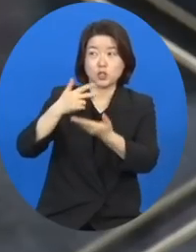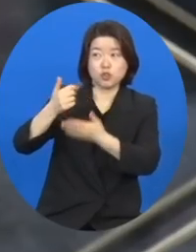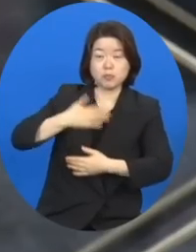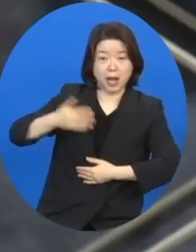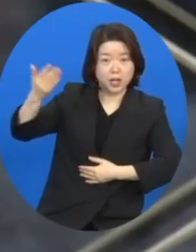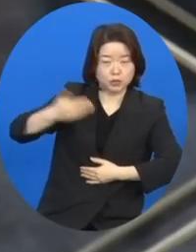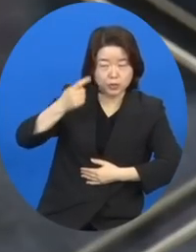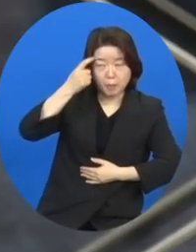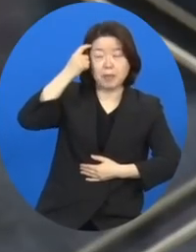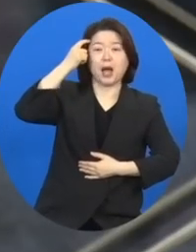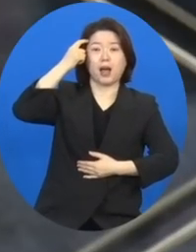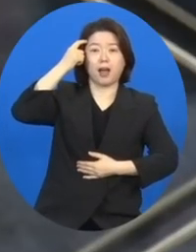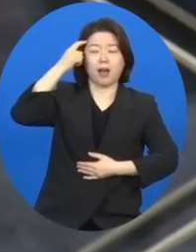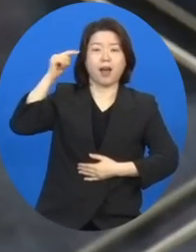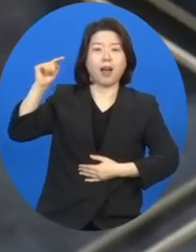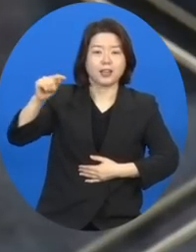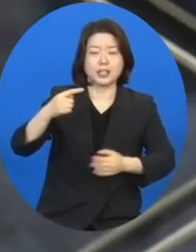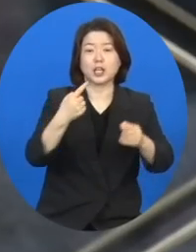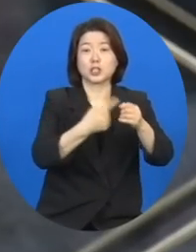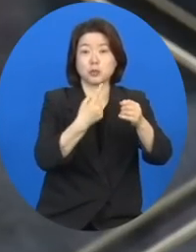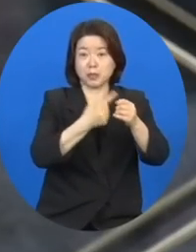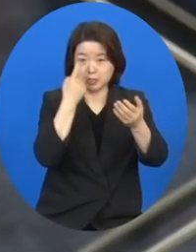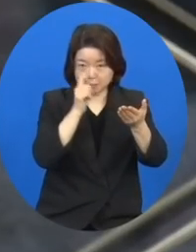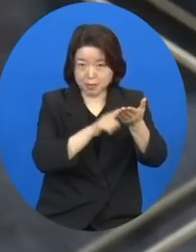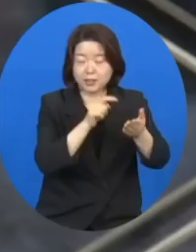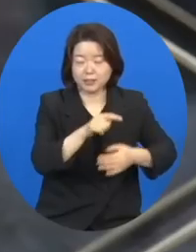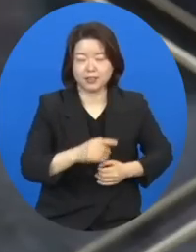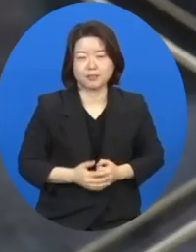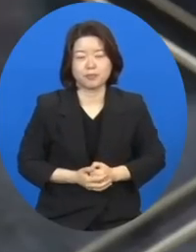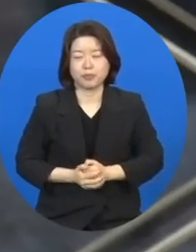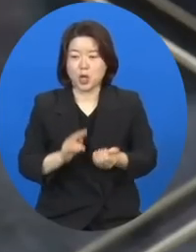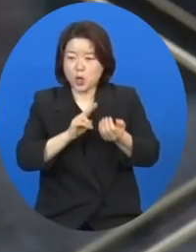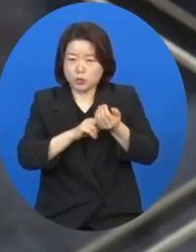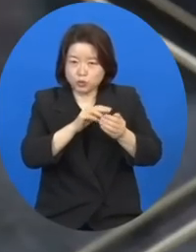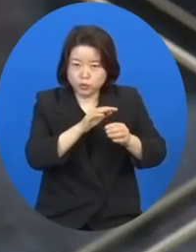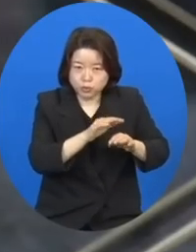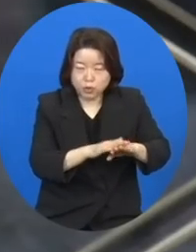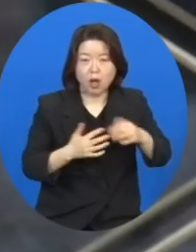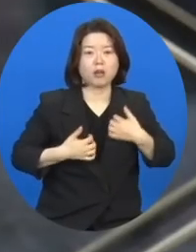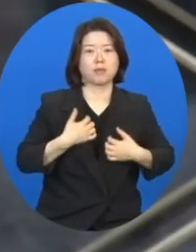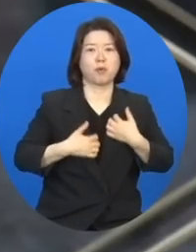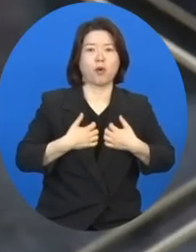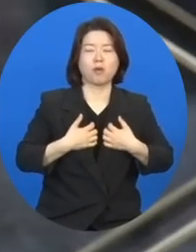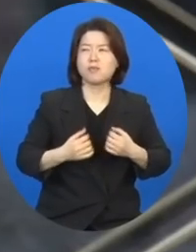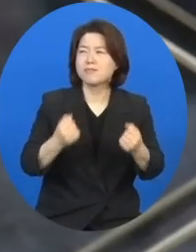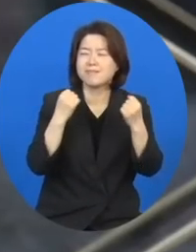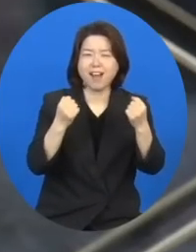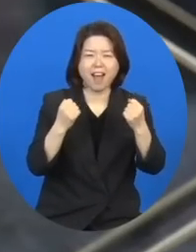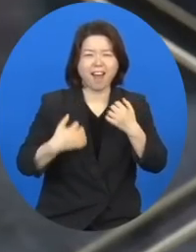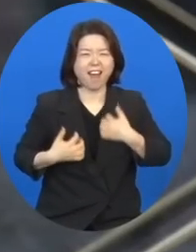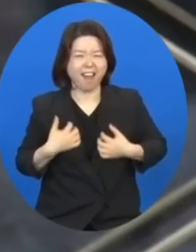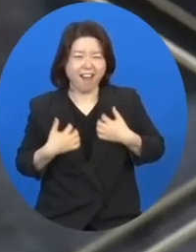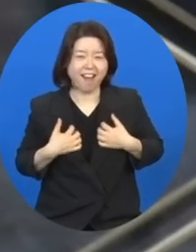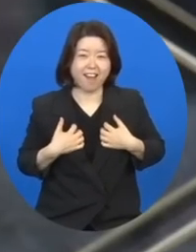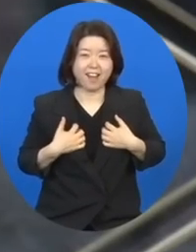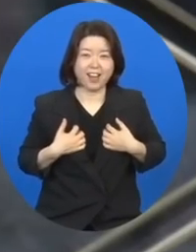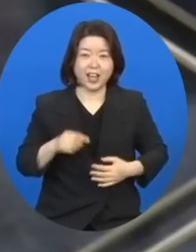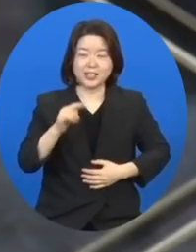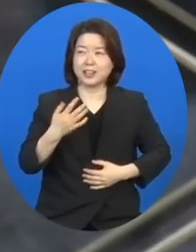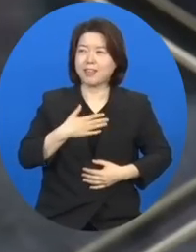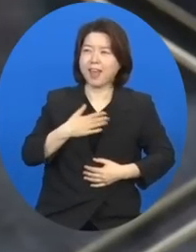알려주셔서 깨닫게 된 거예요. 이것이 첫 번째입니다. 숨겨두고 기뻐하는 거예요. 와, 너무 기쁘다. 그것을